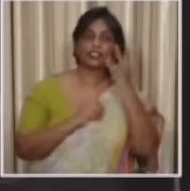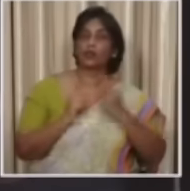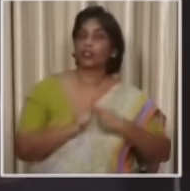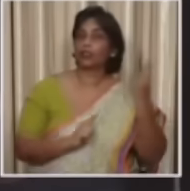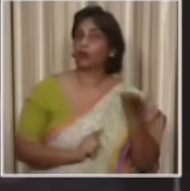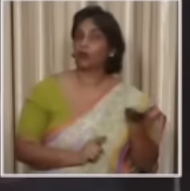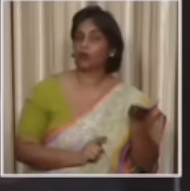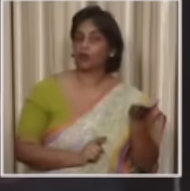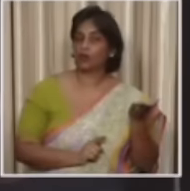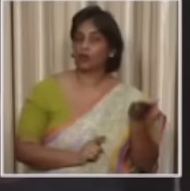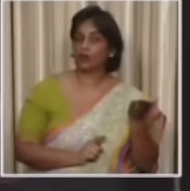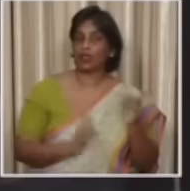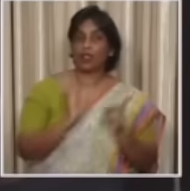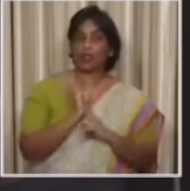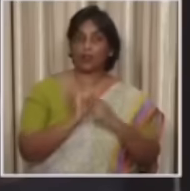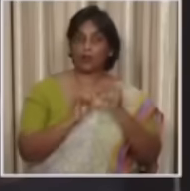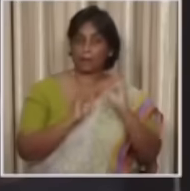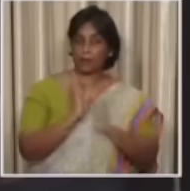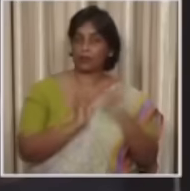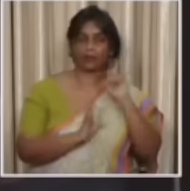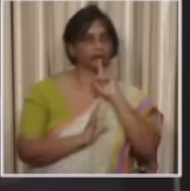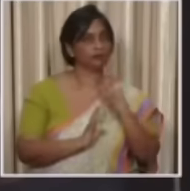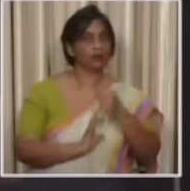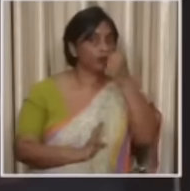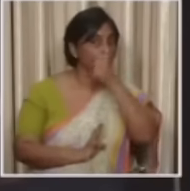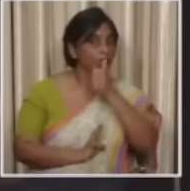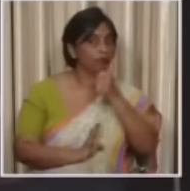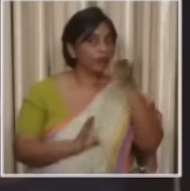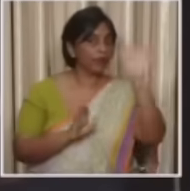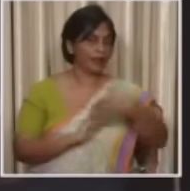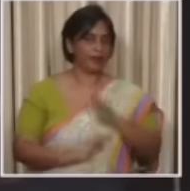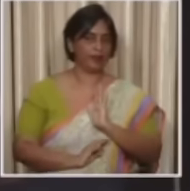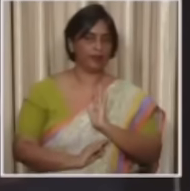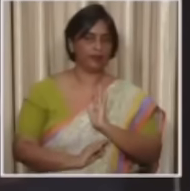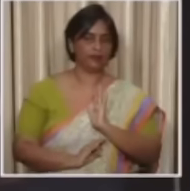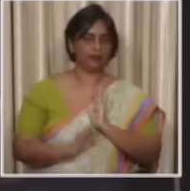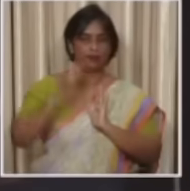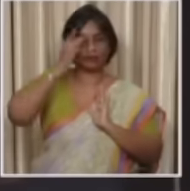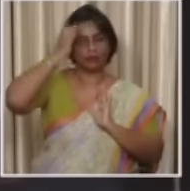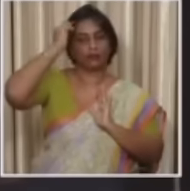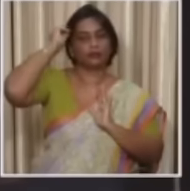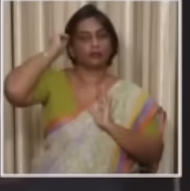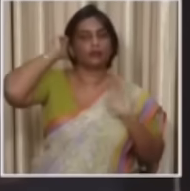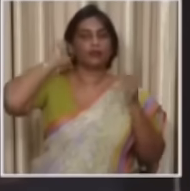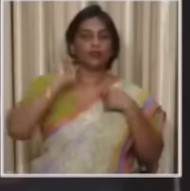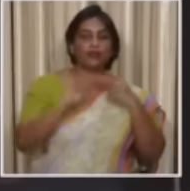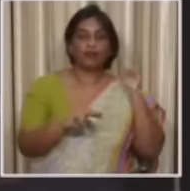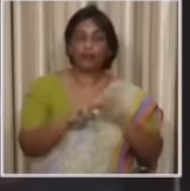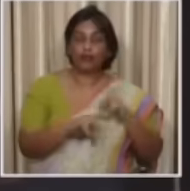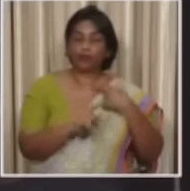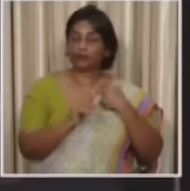දිනුනේ? ලීකෝන් කිව්වා හොරගම් කරන්න නම් එන්න එපා. එයා ඉස්සලම වලේට ඇවිල්ලා එයාගේ යාළුවා තමයි